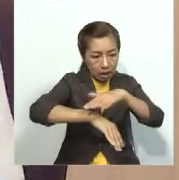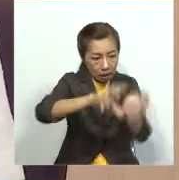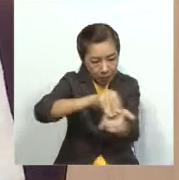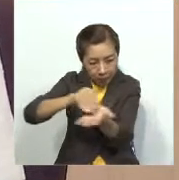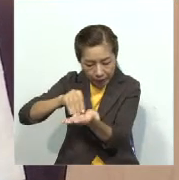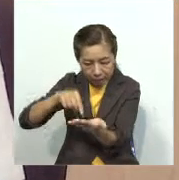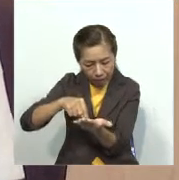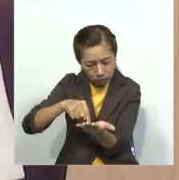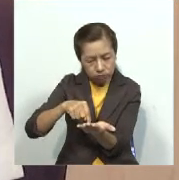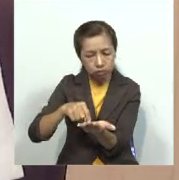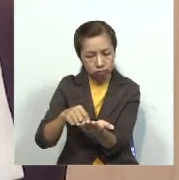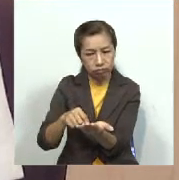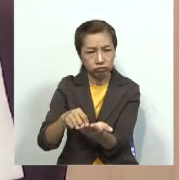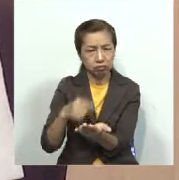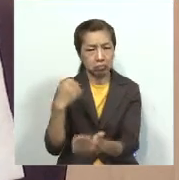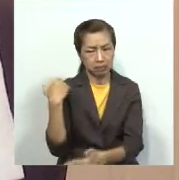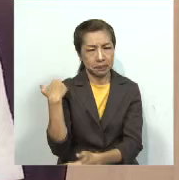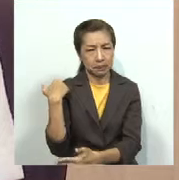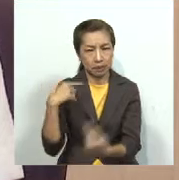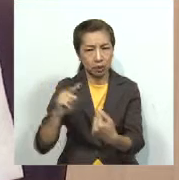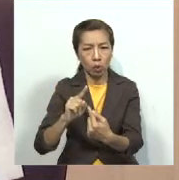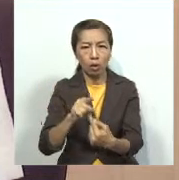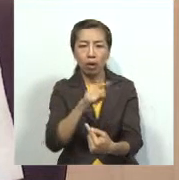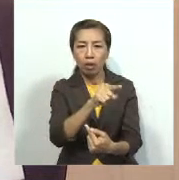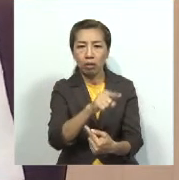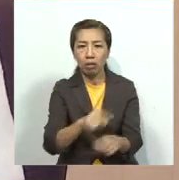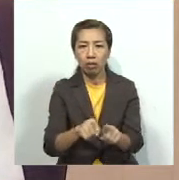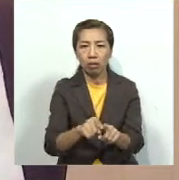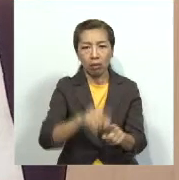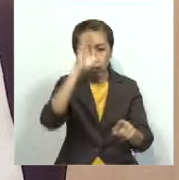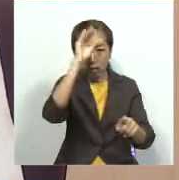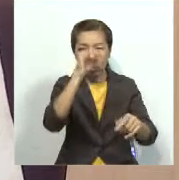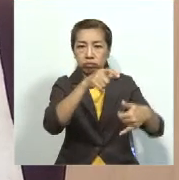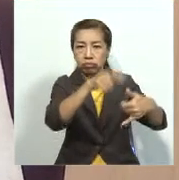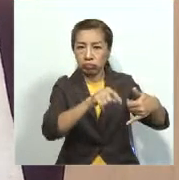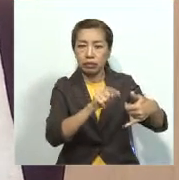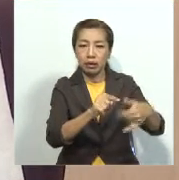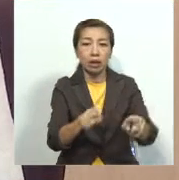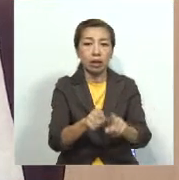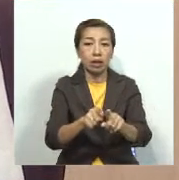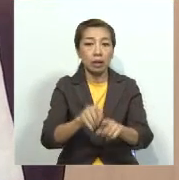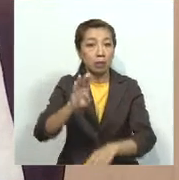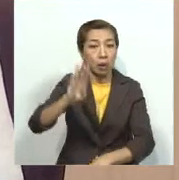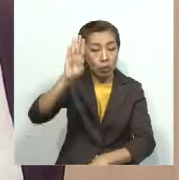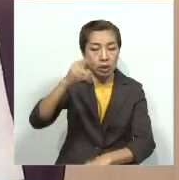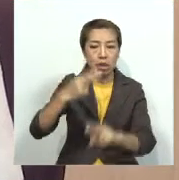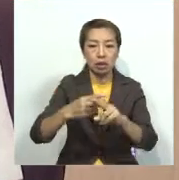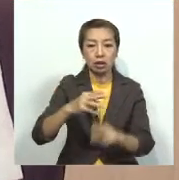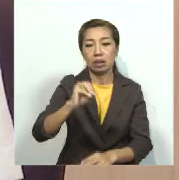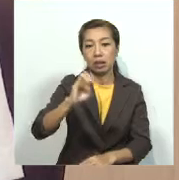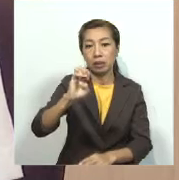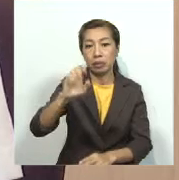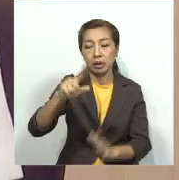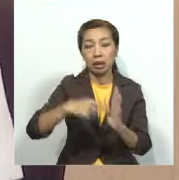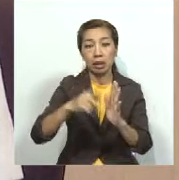หลักฐานเบื้องต้นฟังได้ว่าผู้ถูกร้องเป็นเจ้าของหรือผู้ถือหุ้นในบริษัทวีลักษณ์มีเดียจำกัด